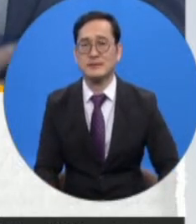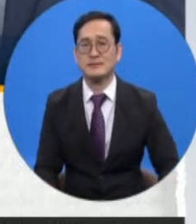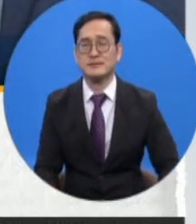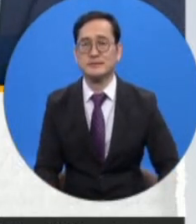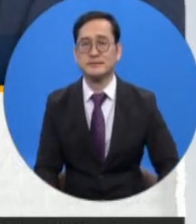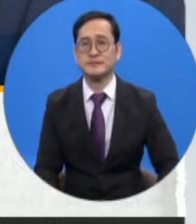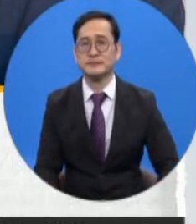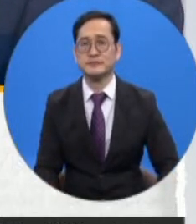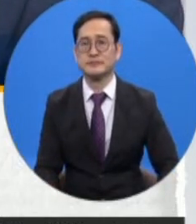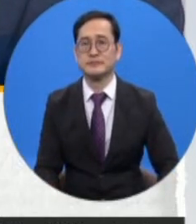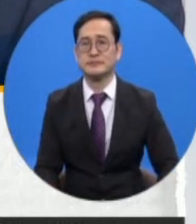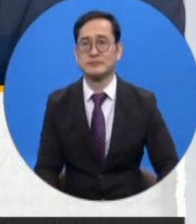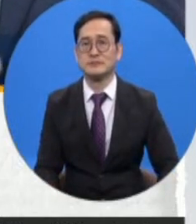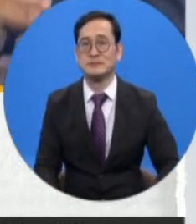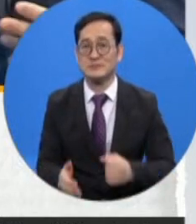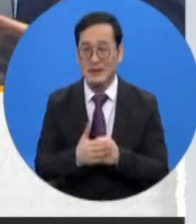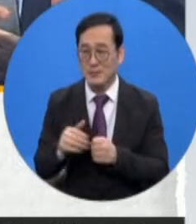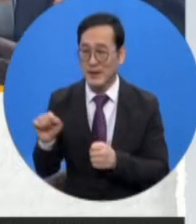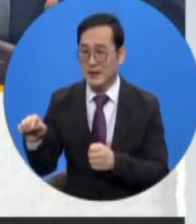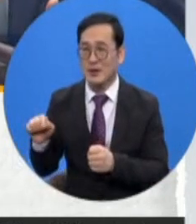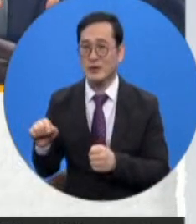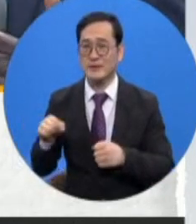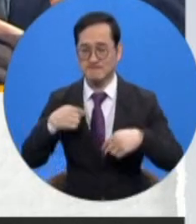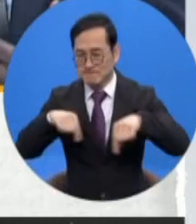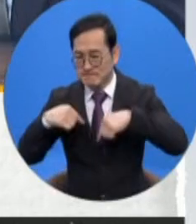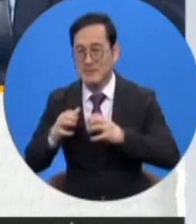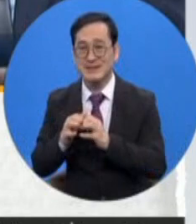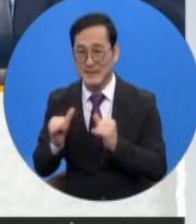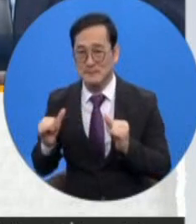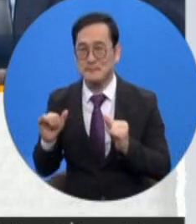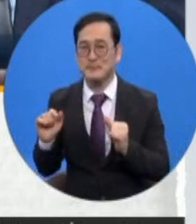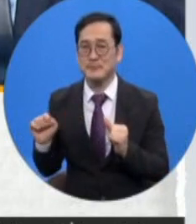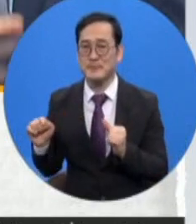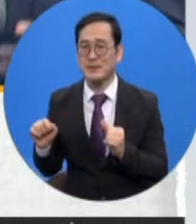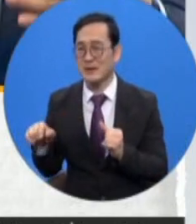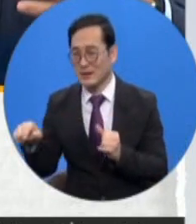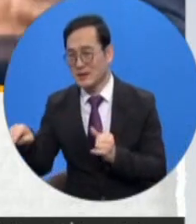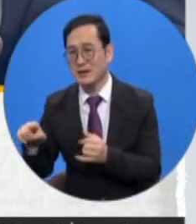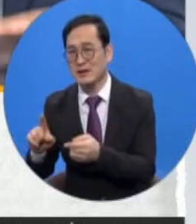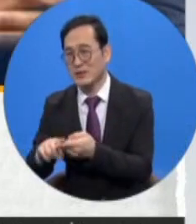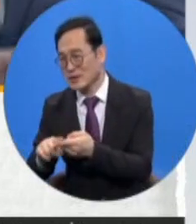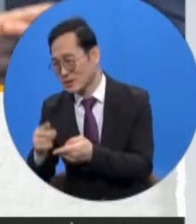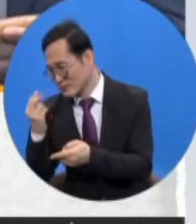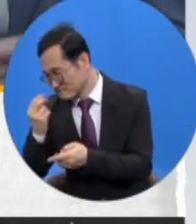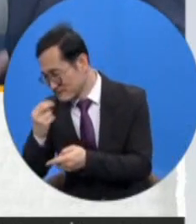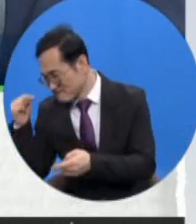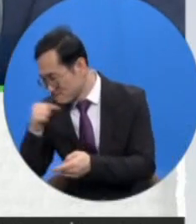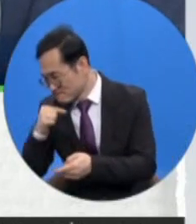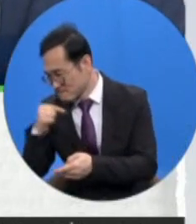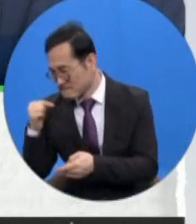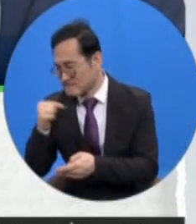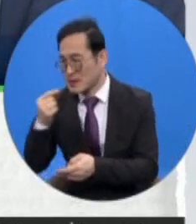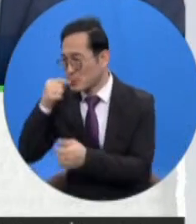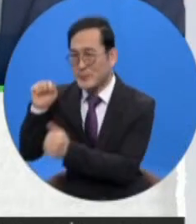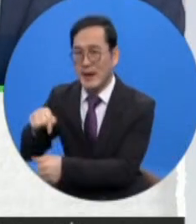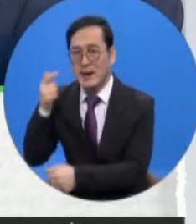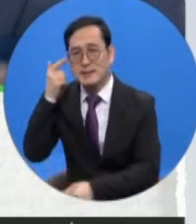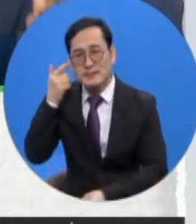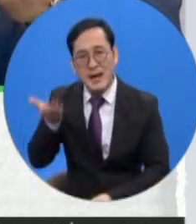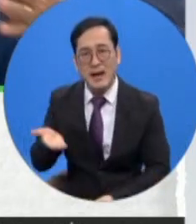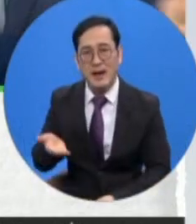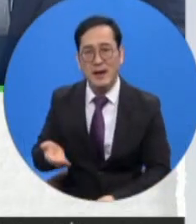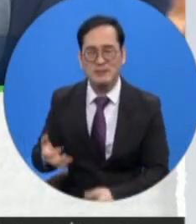어떠냐에 따라서 훨씬 더 그것을 더 열심히 팩트체크를 하고 방어할 것이냐 대충 후보 눈치를 볼 것이냐 거기서